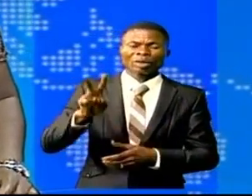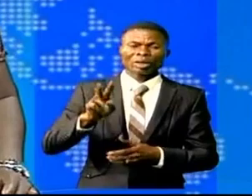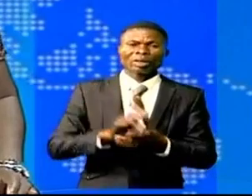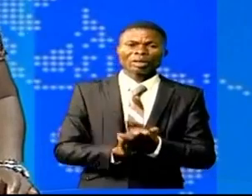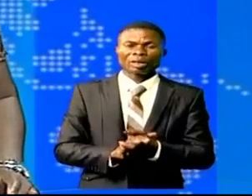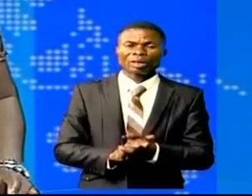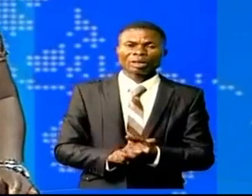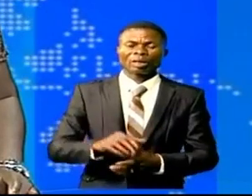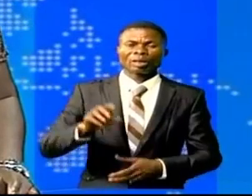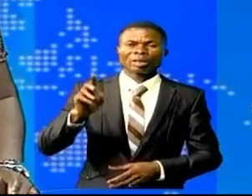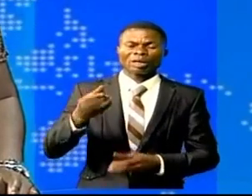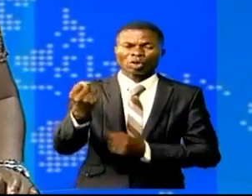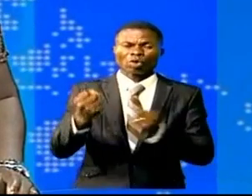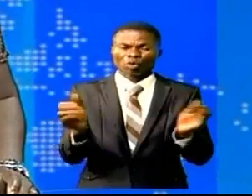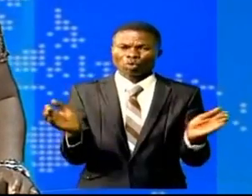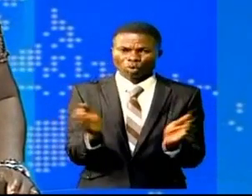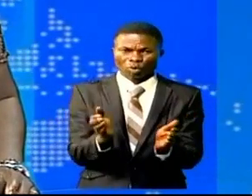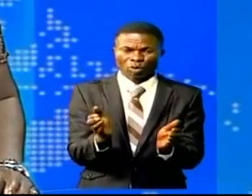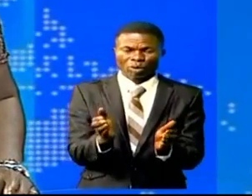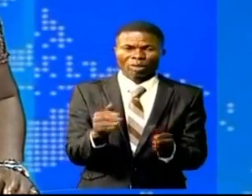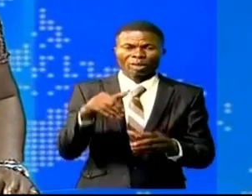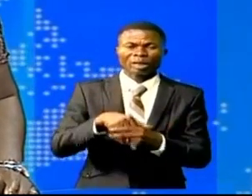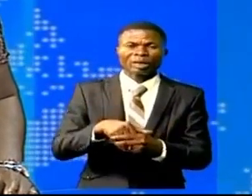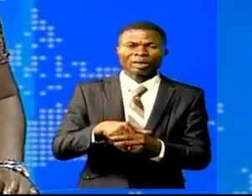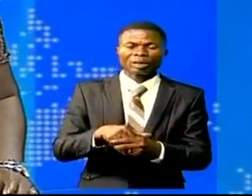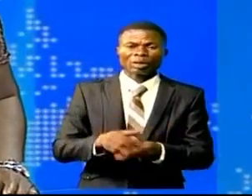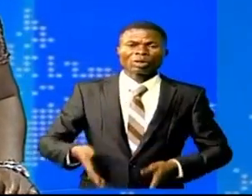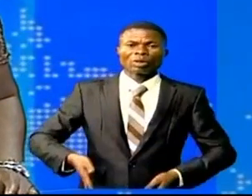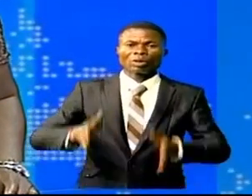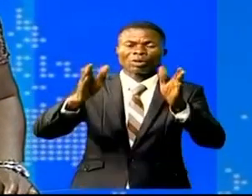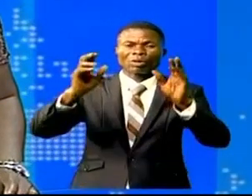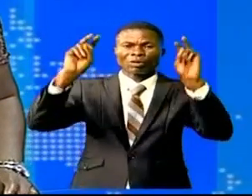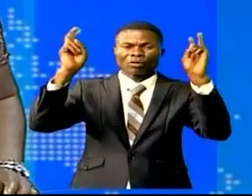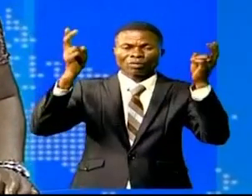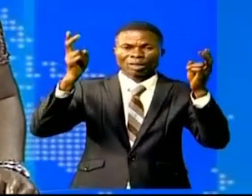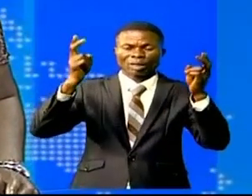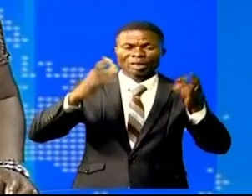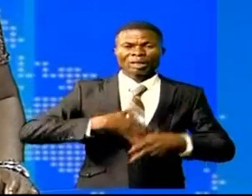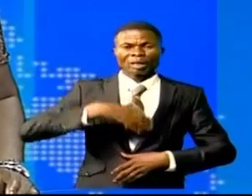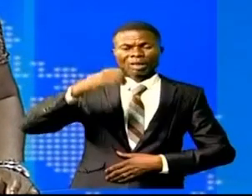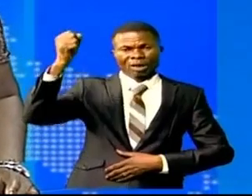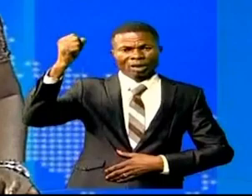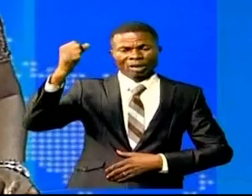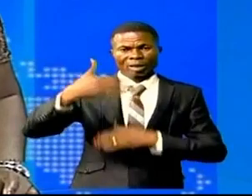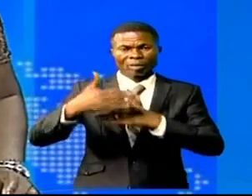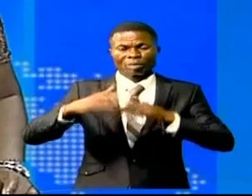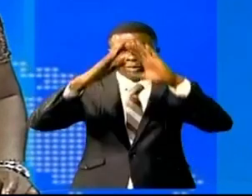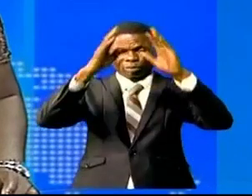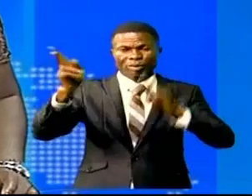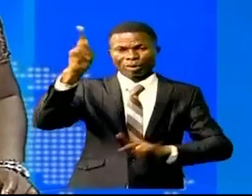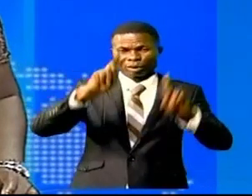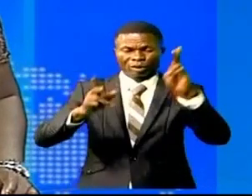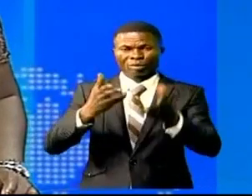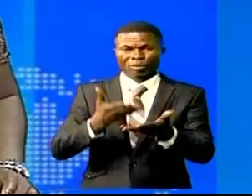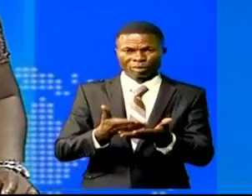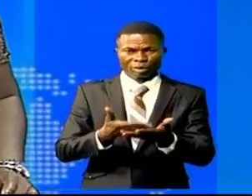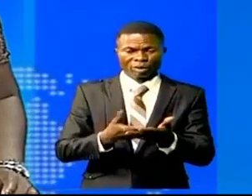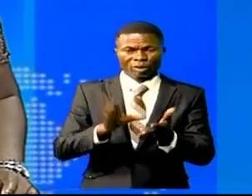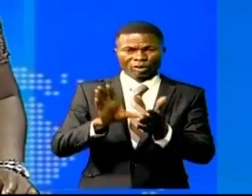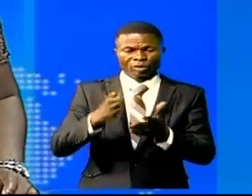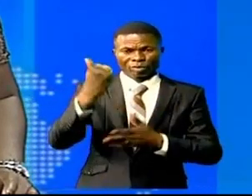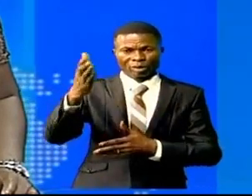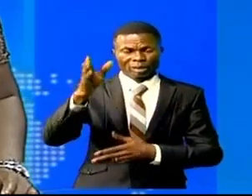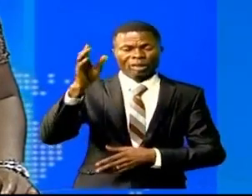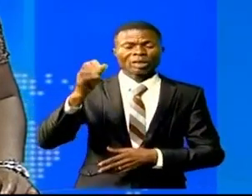appelée Ketch. C'était au niveau du boulevard Triomphal, non loin du Palais du Peuple. Témoin